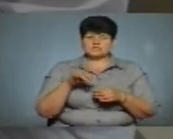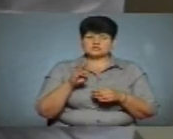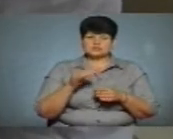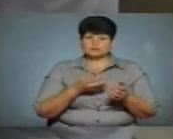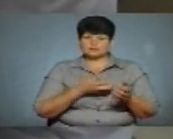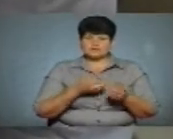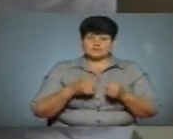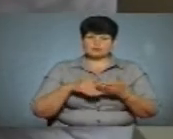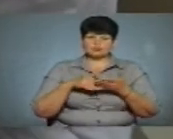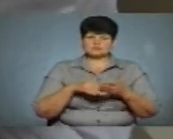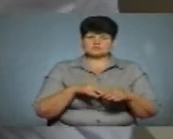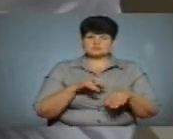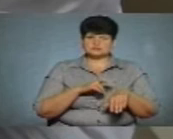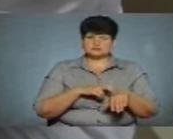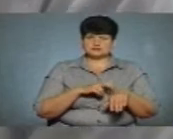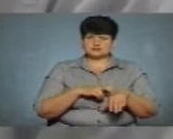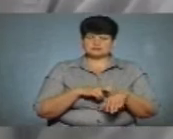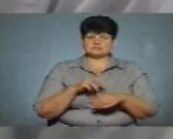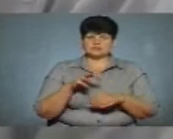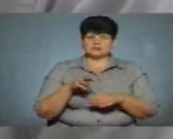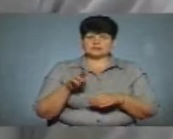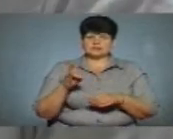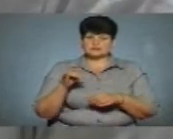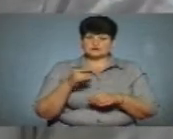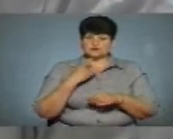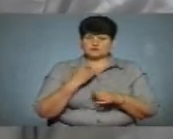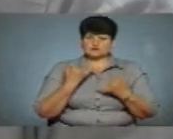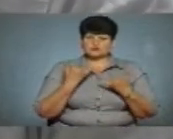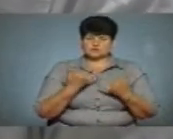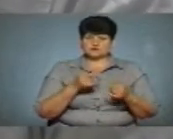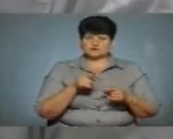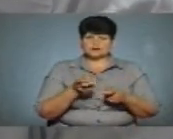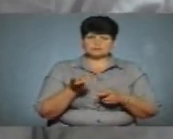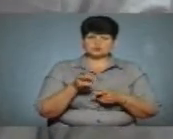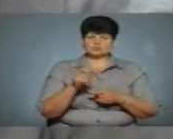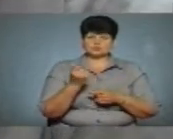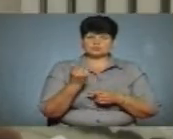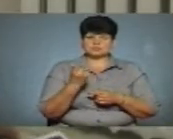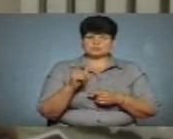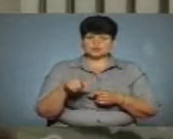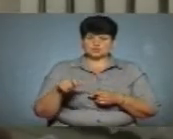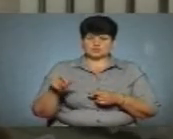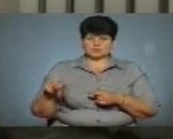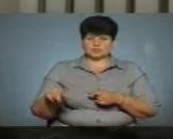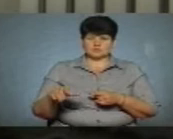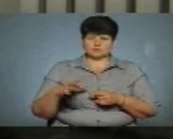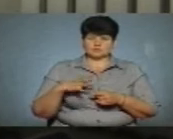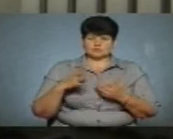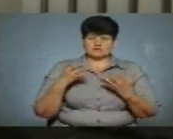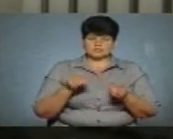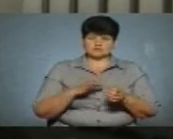помічниця лікаря-епідеміолога Марія Яхніцька. Жінка каже, сьогодні до неї звернулося 11 людей. Бували дні, що було